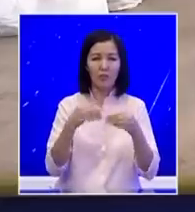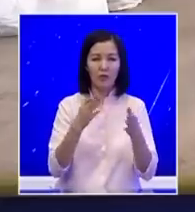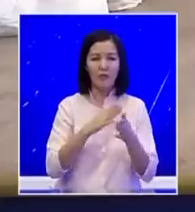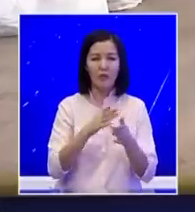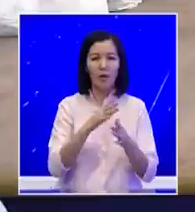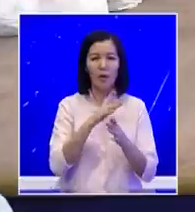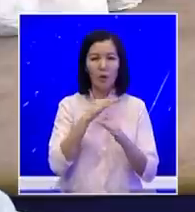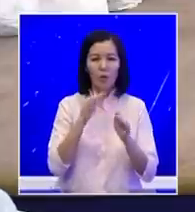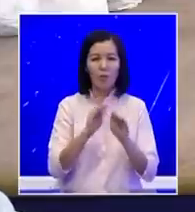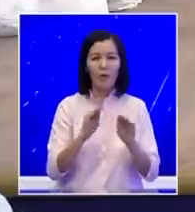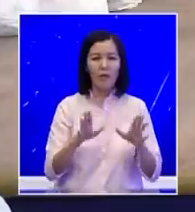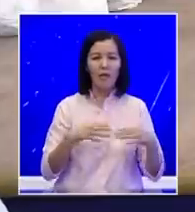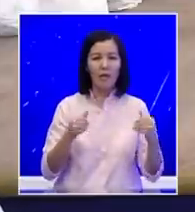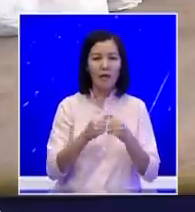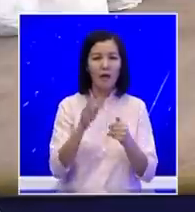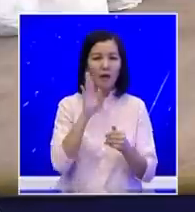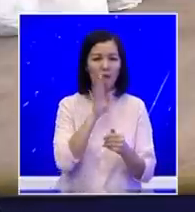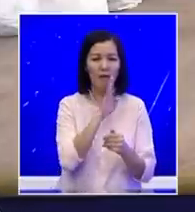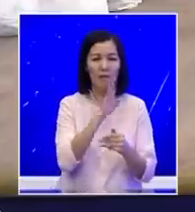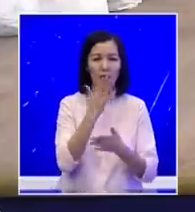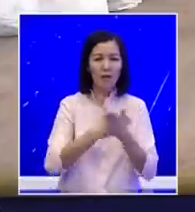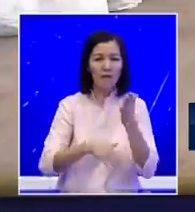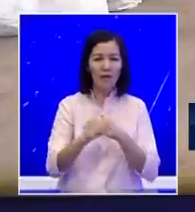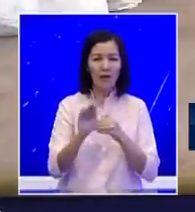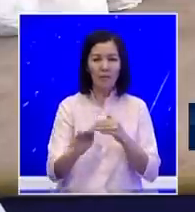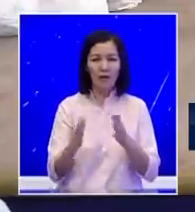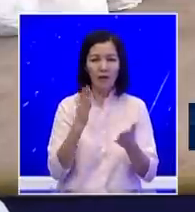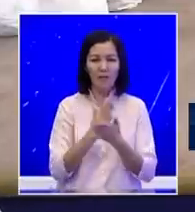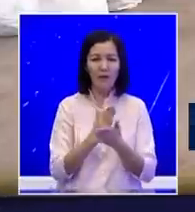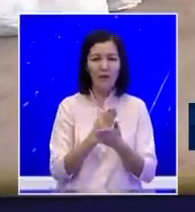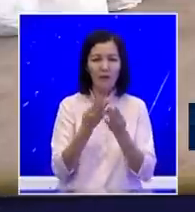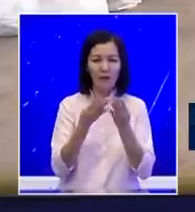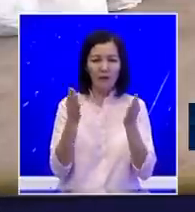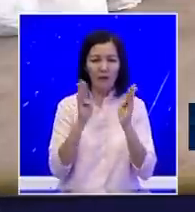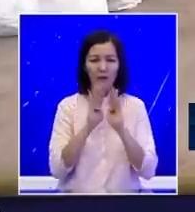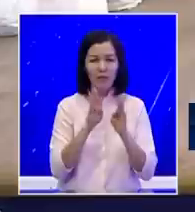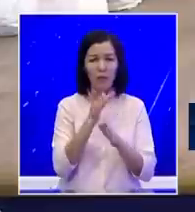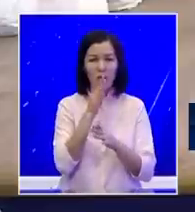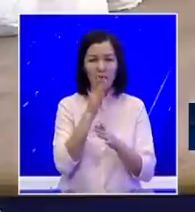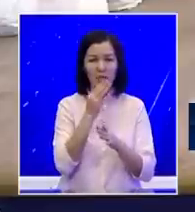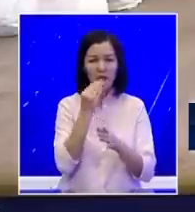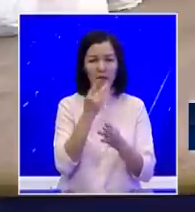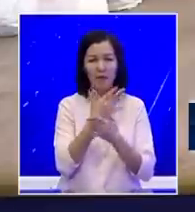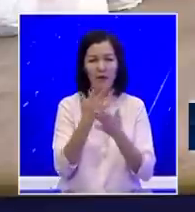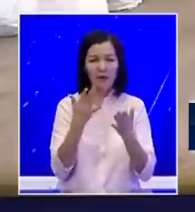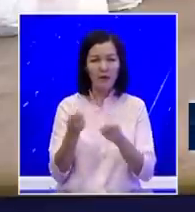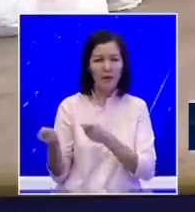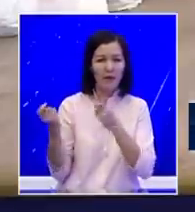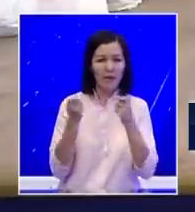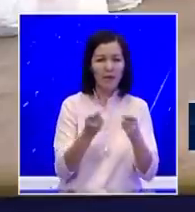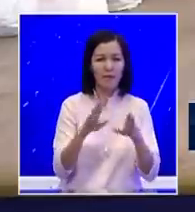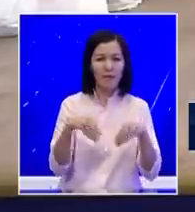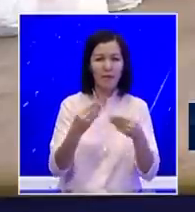Көпбалалы анамын, инвалид балам бар. Мына бізге осы карантин кезінде продуктаға көмектесіп жатқан облыс